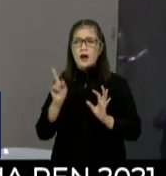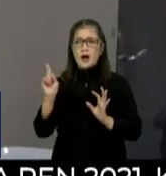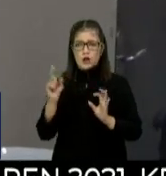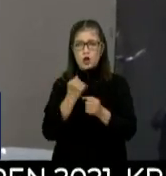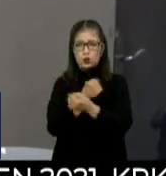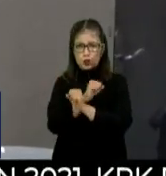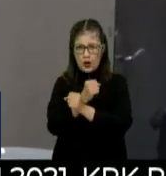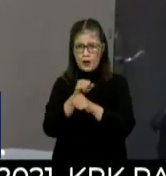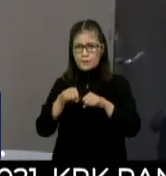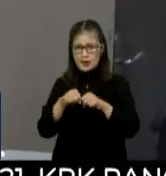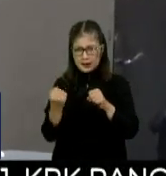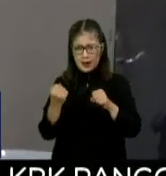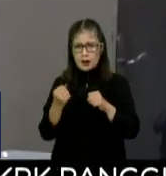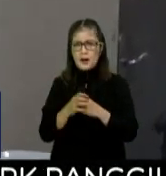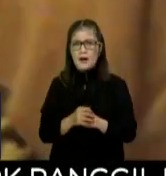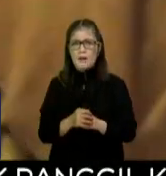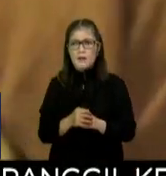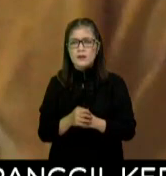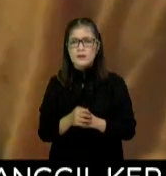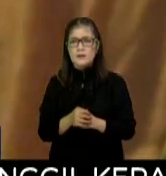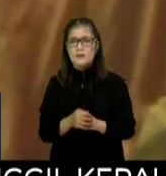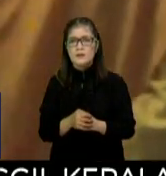ada yang memar-memar, sama yang lecet-lecet juga.